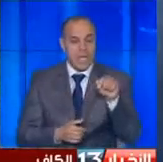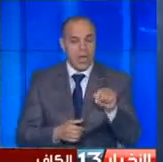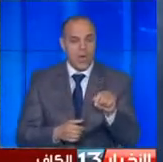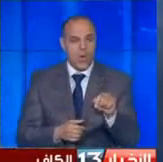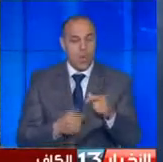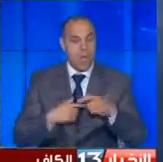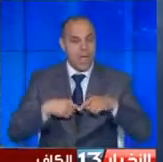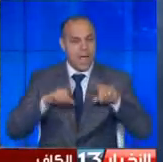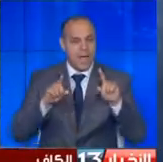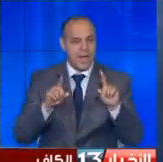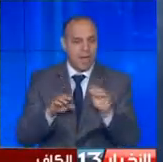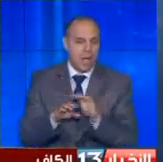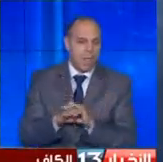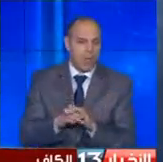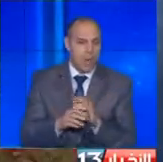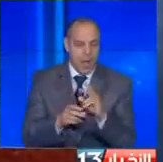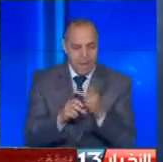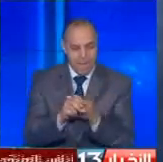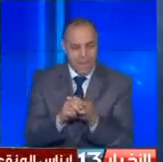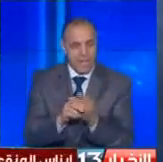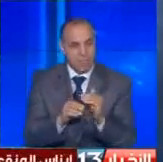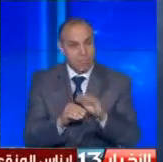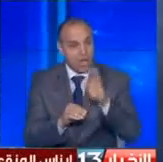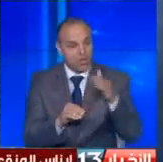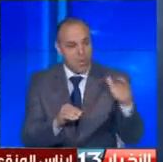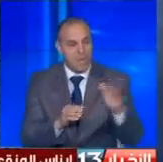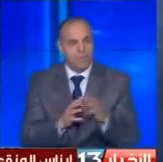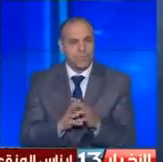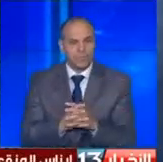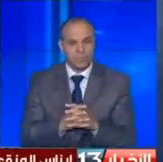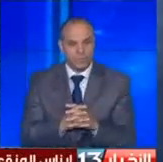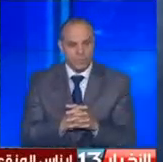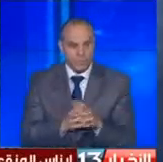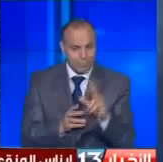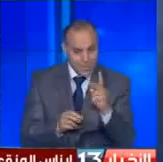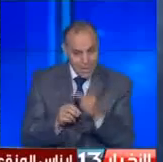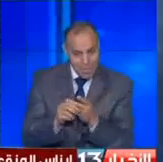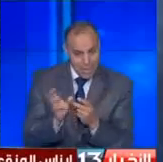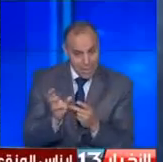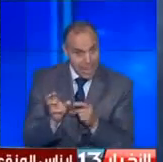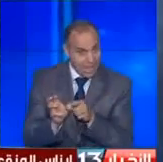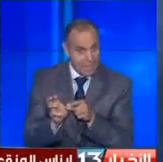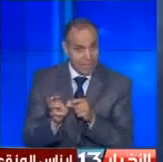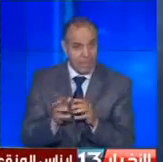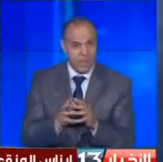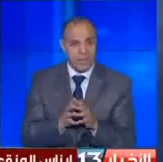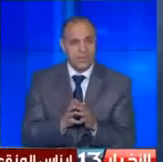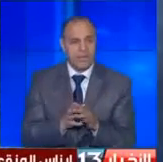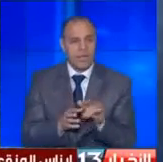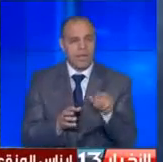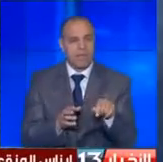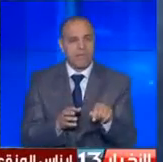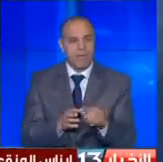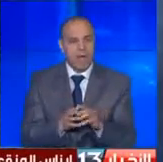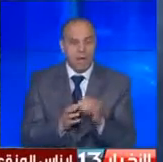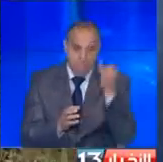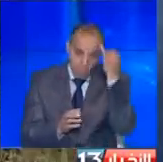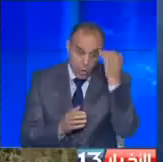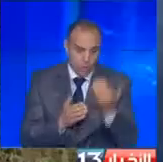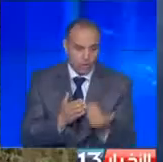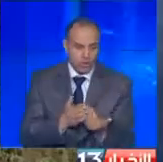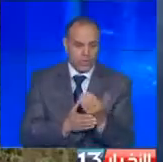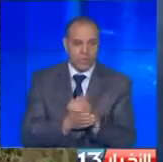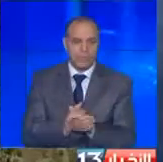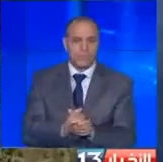يوم إعلامي حول بطاطا المرتفعات، دونك البطاطا هذه فيها ابتكار وكل خطر